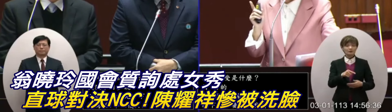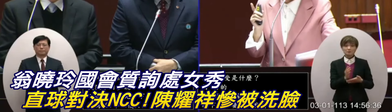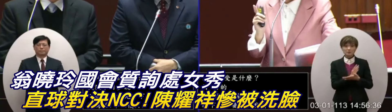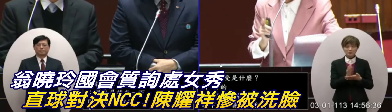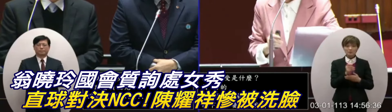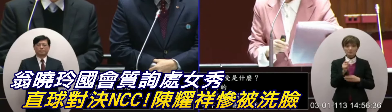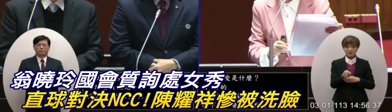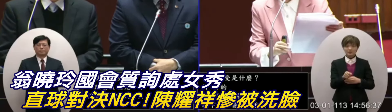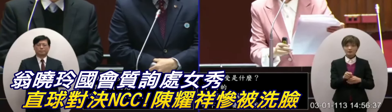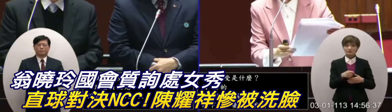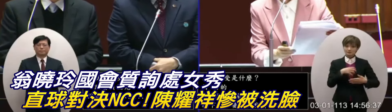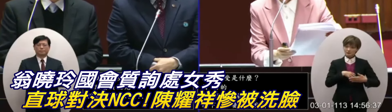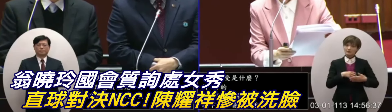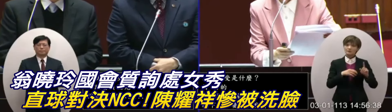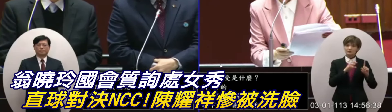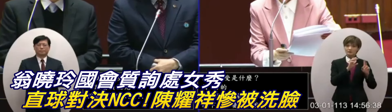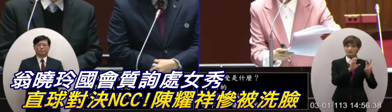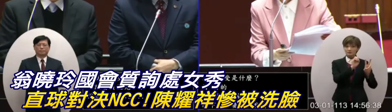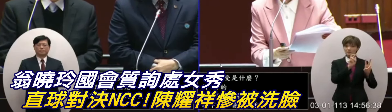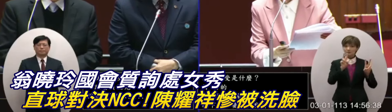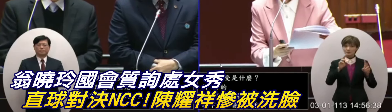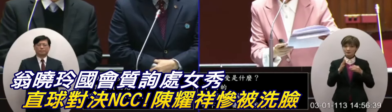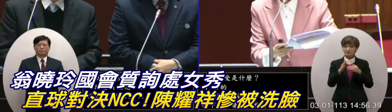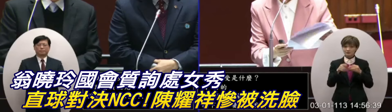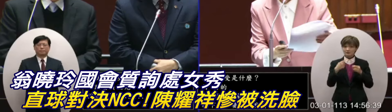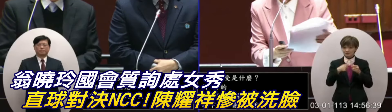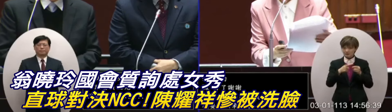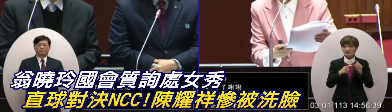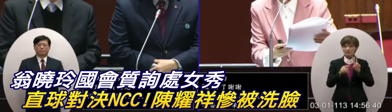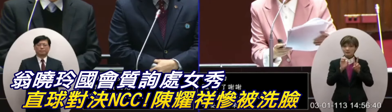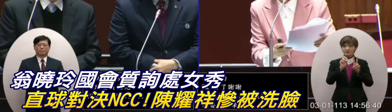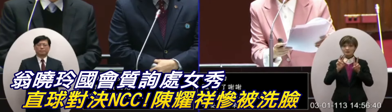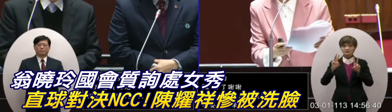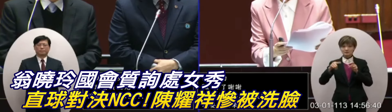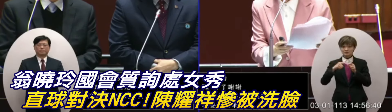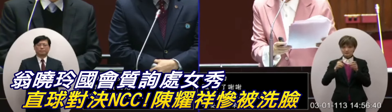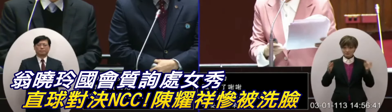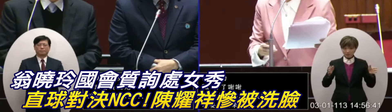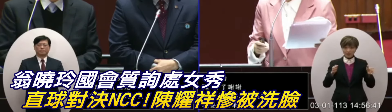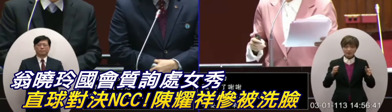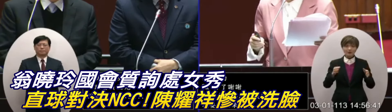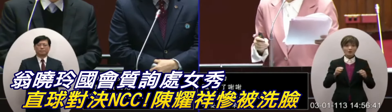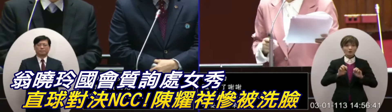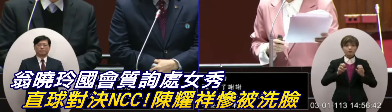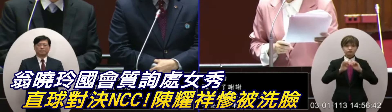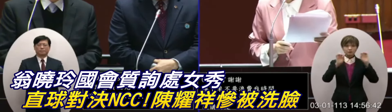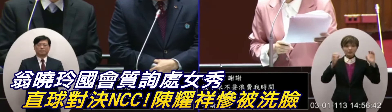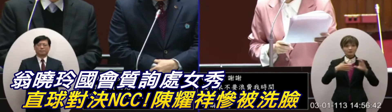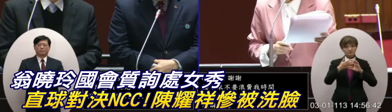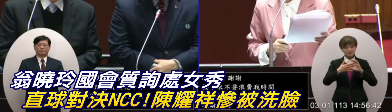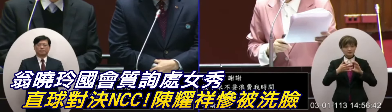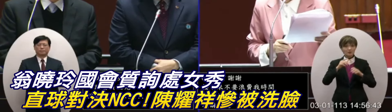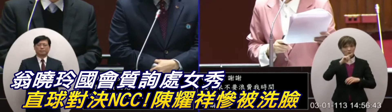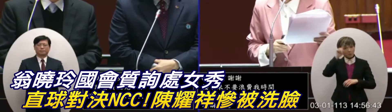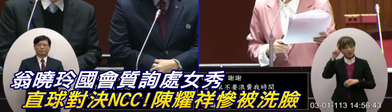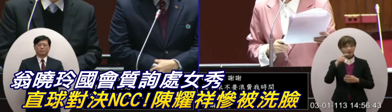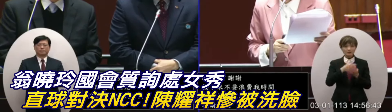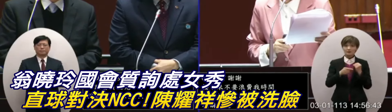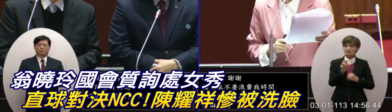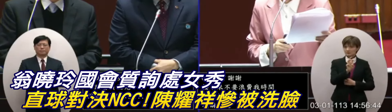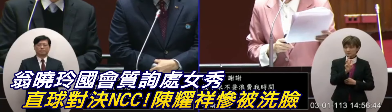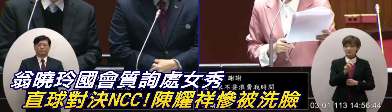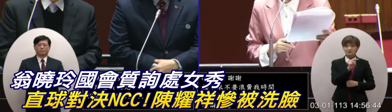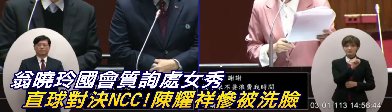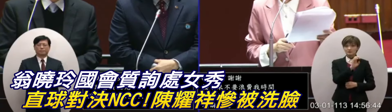是以2022年跟2023年的两年的已经判决定谳的广建诉讼总共有30件，其中